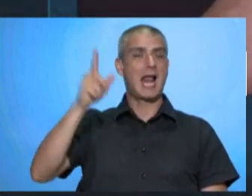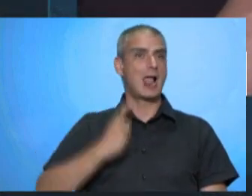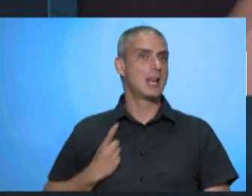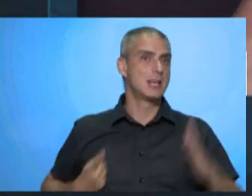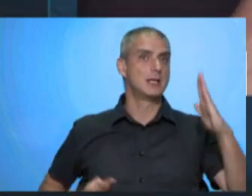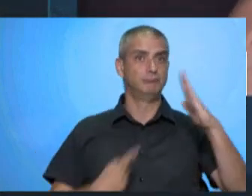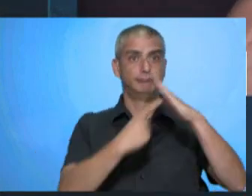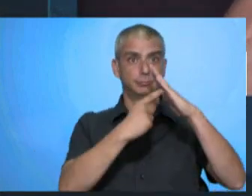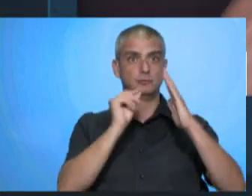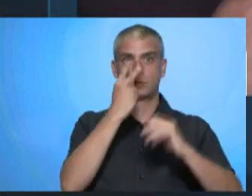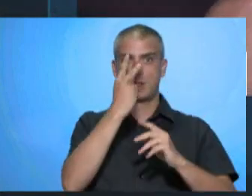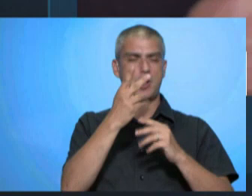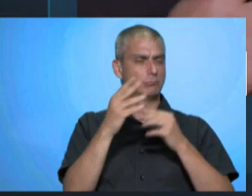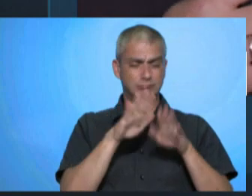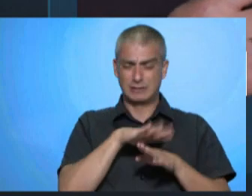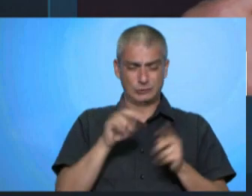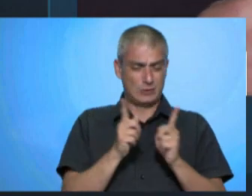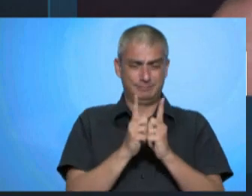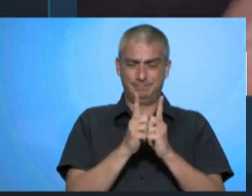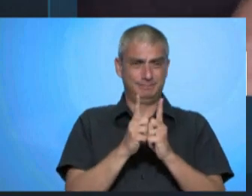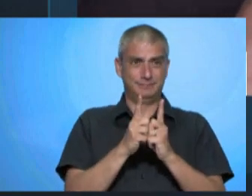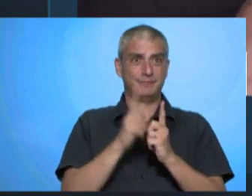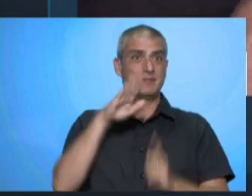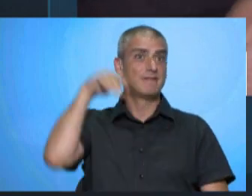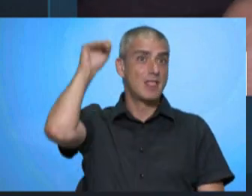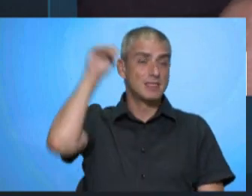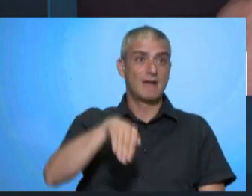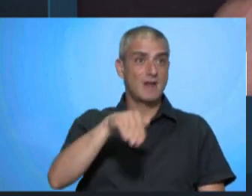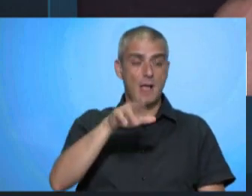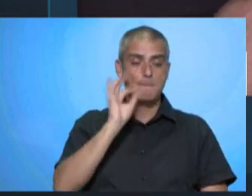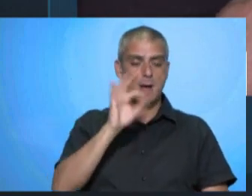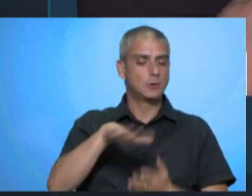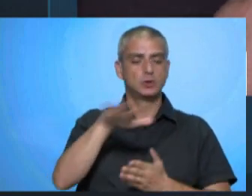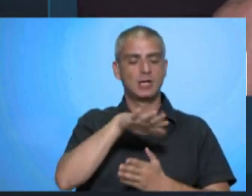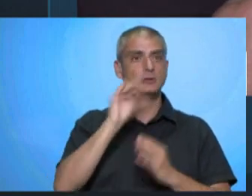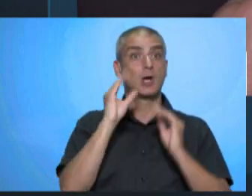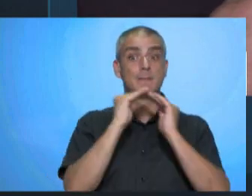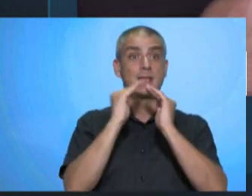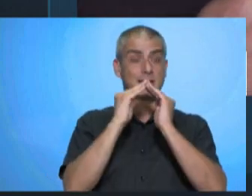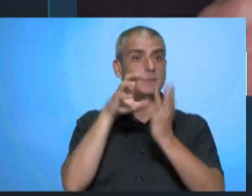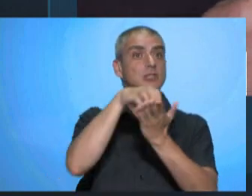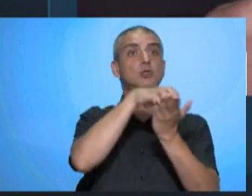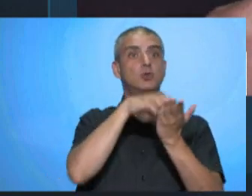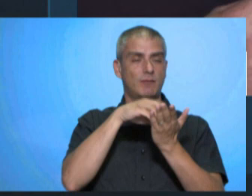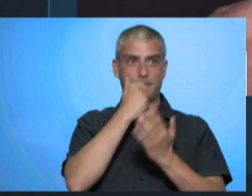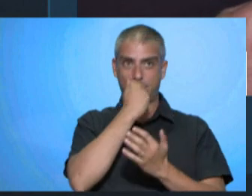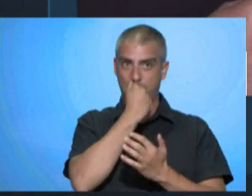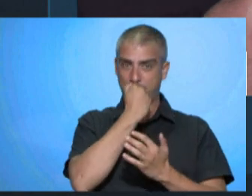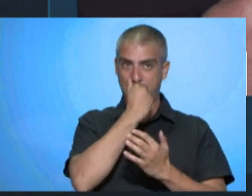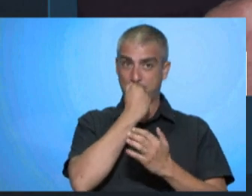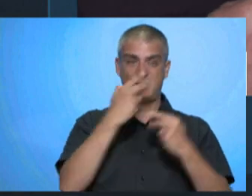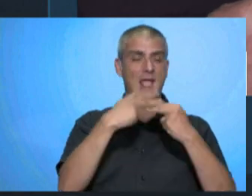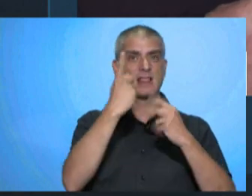אפשר לראות כאן שהכל טווחים מאוד מאוד קטנים, ולמעשה ההפלה הייתה ממש מעל אזור מיושב, מעל ישוב סמוך לאחד